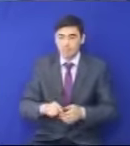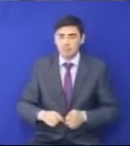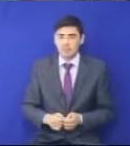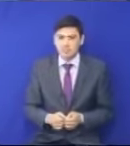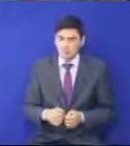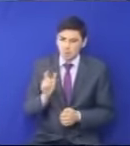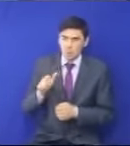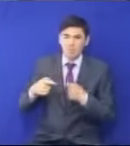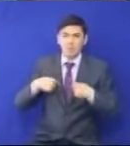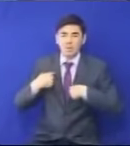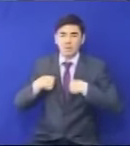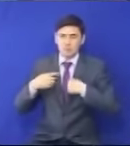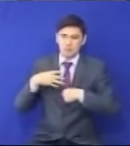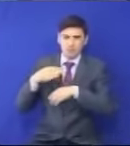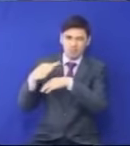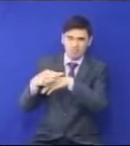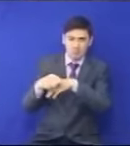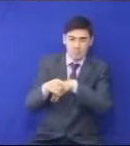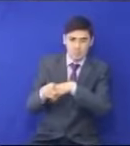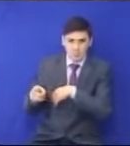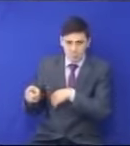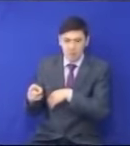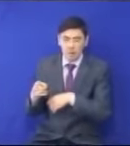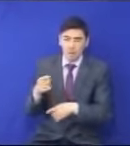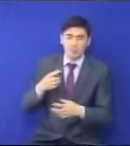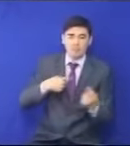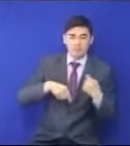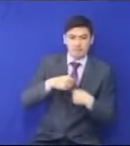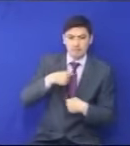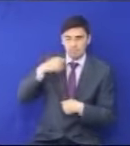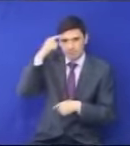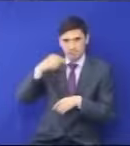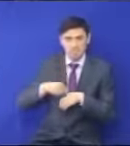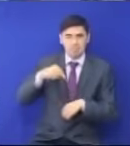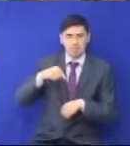ұшыраған ата-бабалардың ақтаңдақ тарихы әрбіреуімізге сабақ және болашаққа бағдар